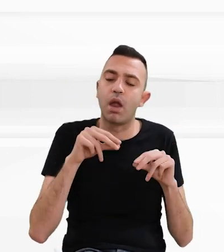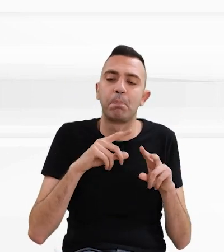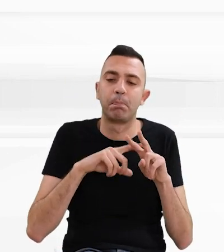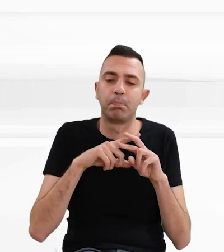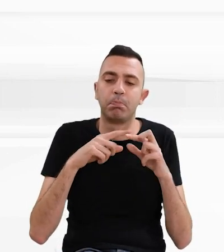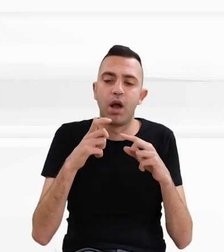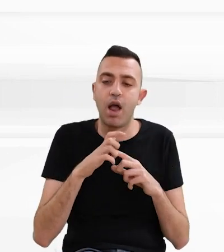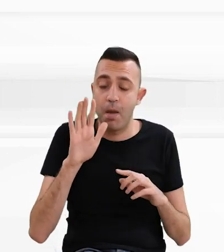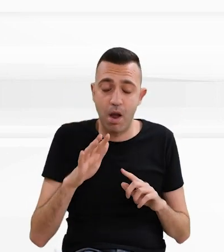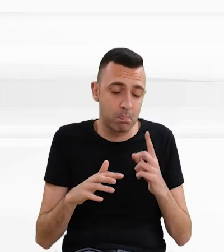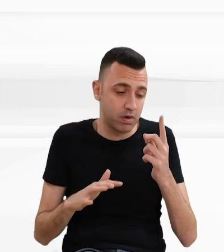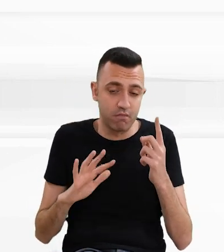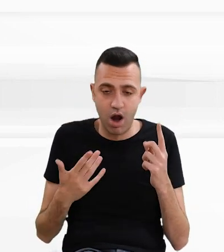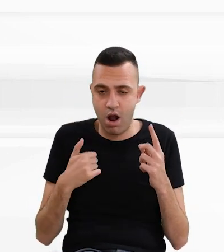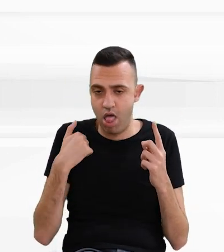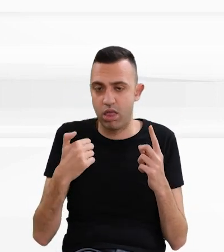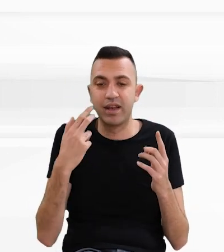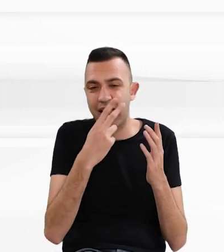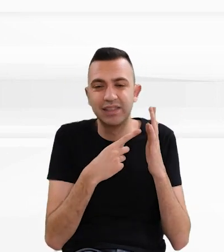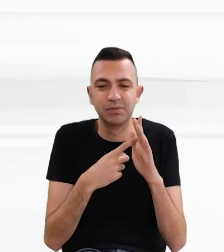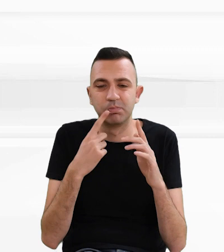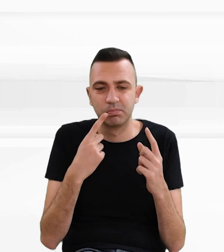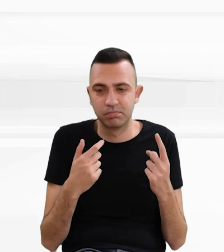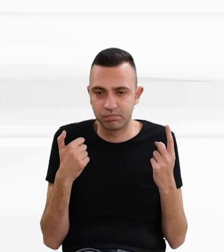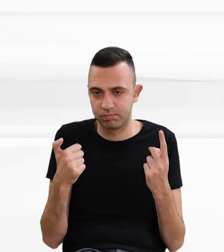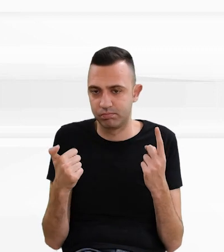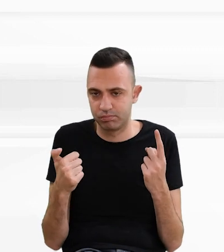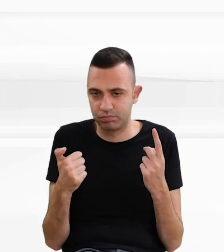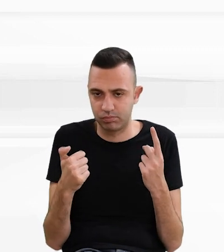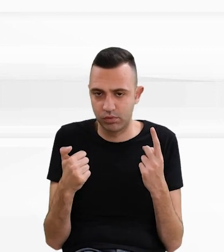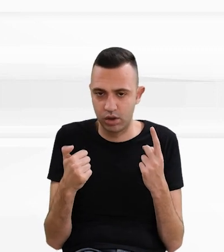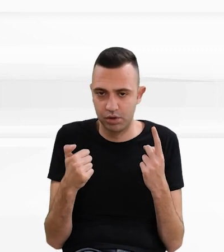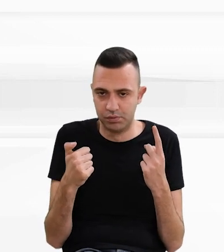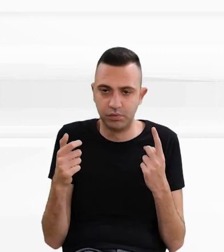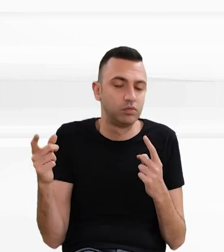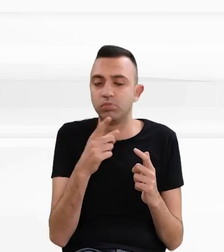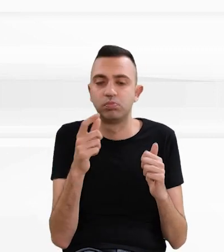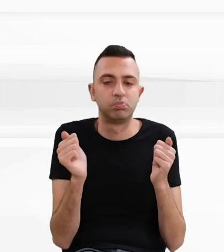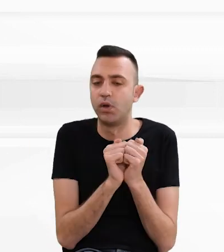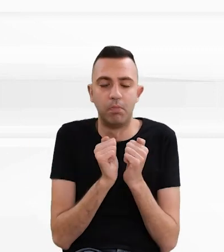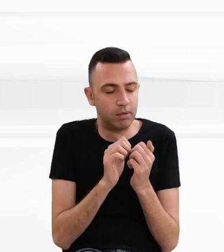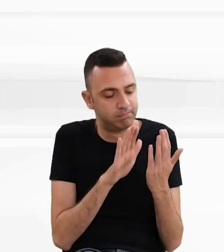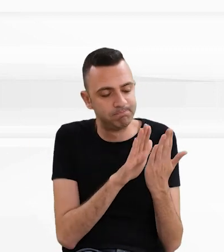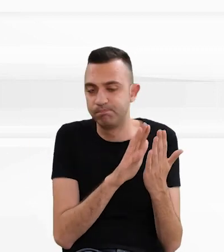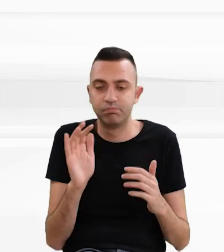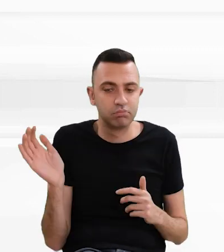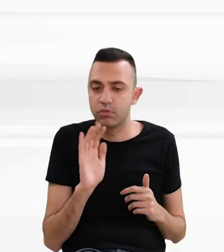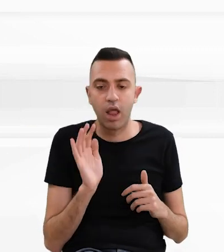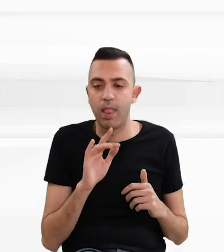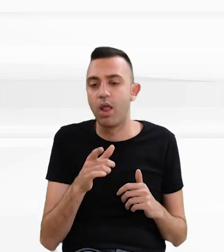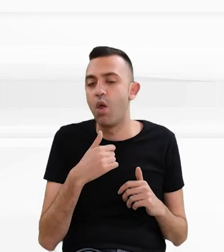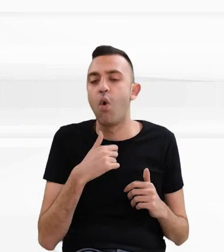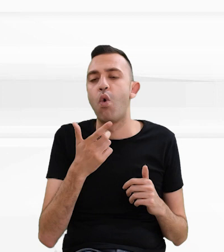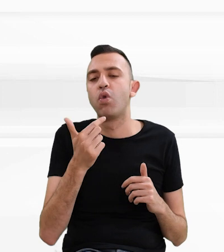bir tam kaledir fakat bir ile altı şurdaki şekillere bakınız bir l6 birbirinin yansıması değil o